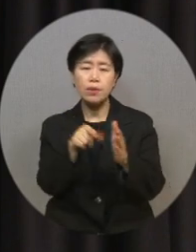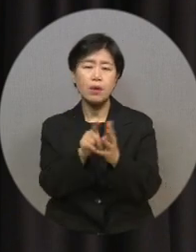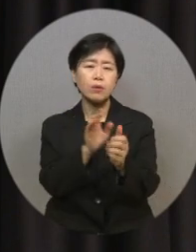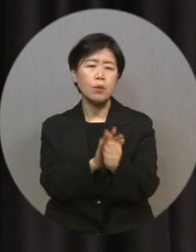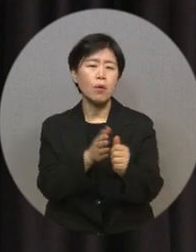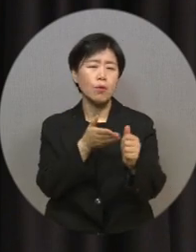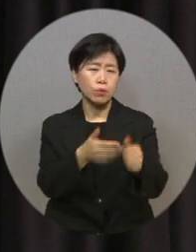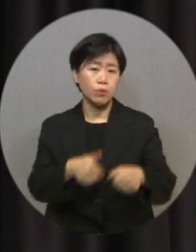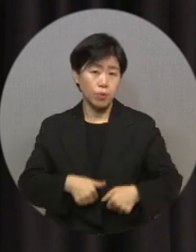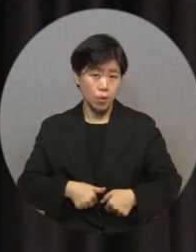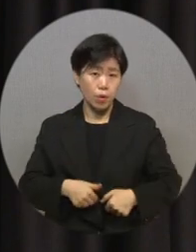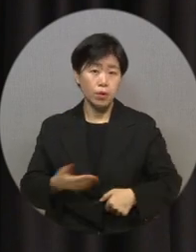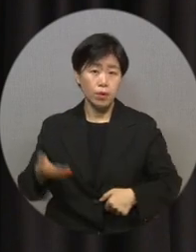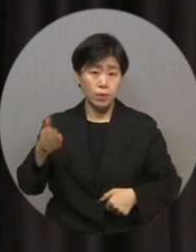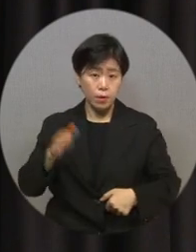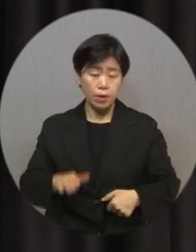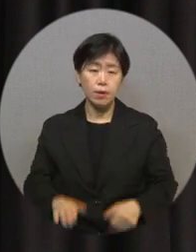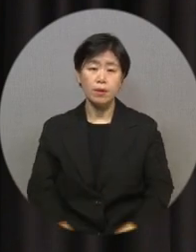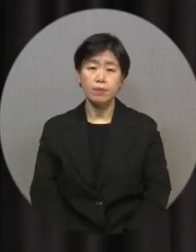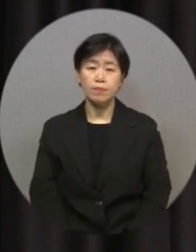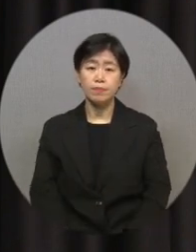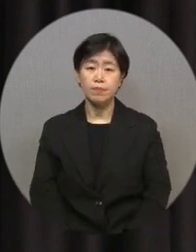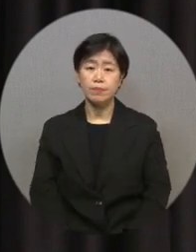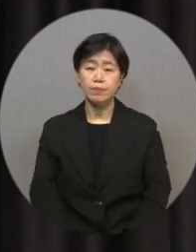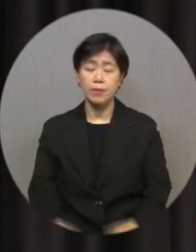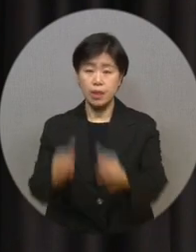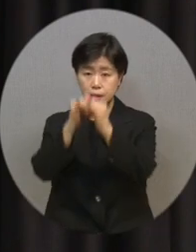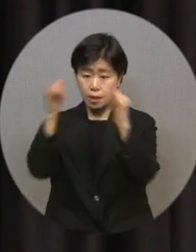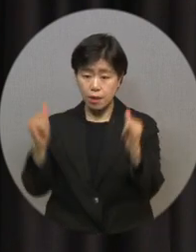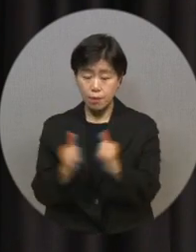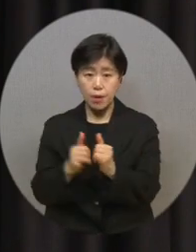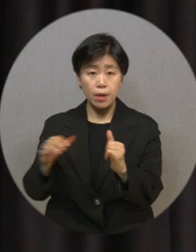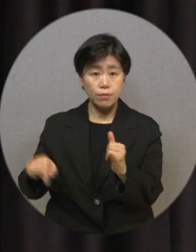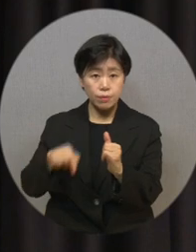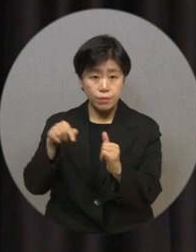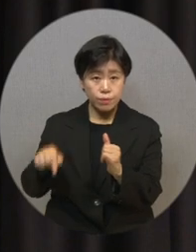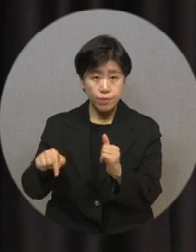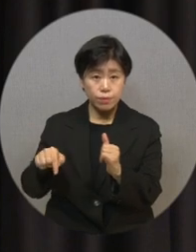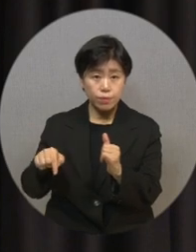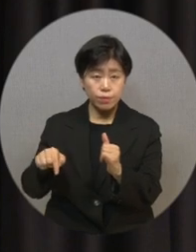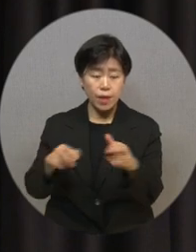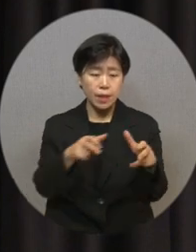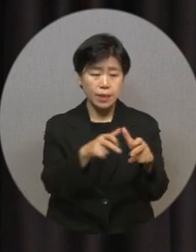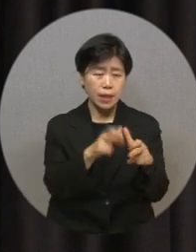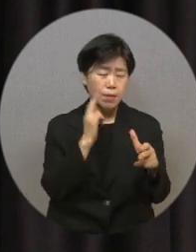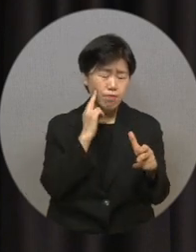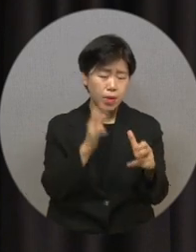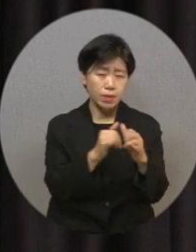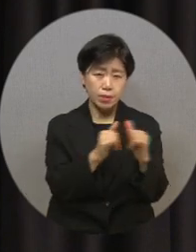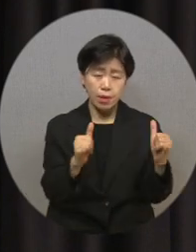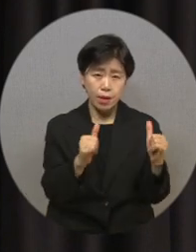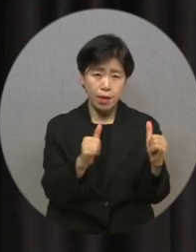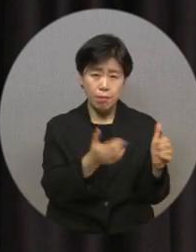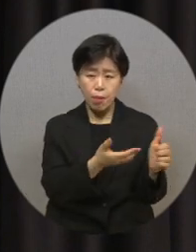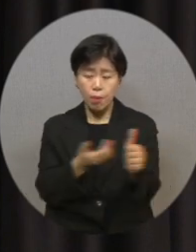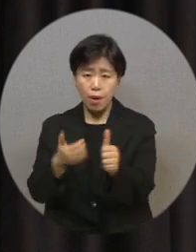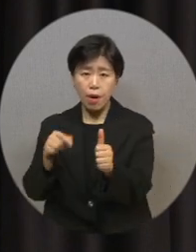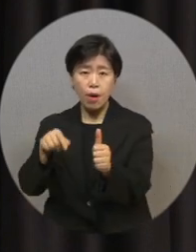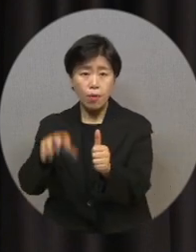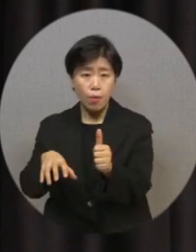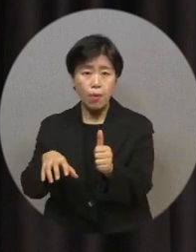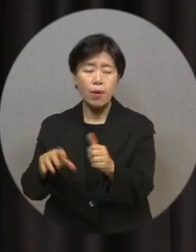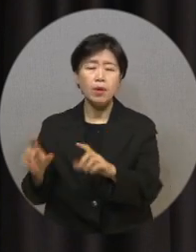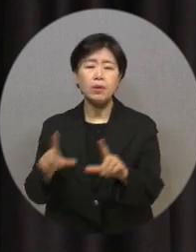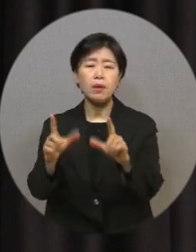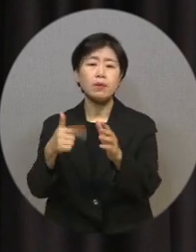저희가 지역 사회 내에 있는 그 자립을 하기 위한 그분들을 지원 하기 위해서 그 중증장애인 우선